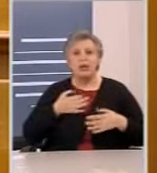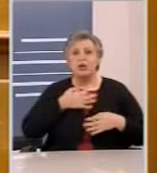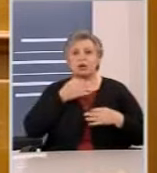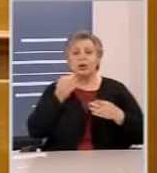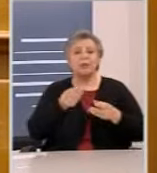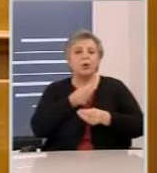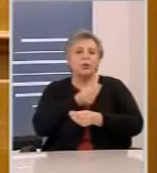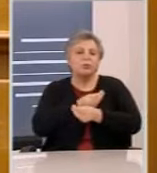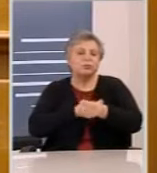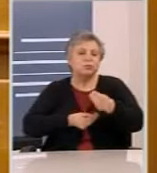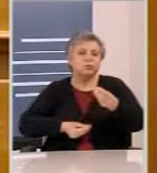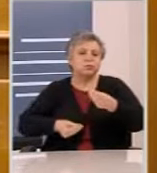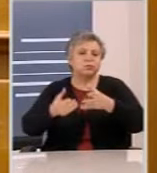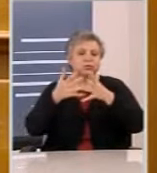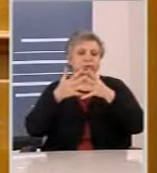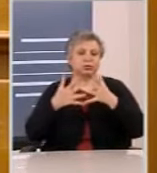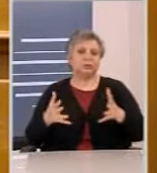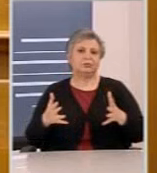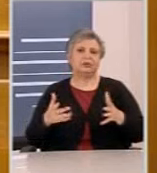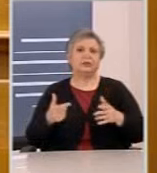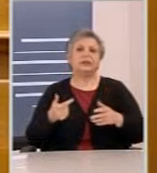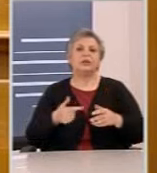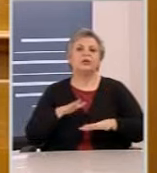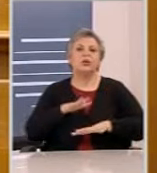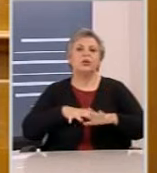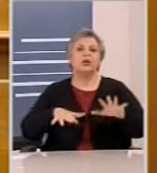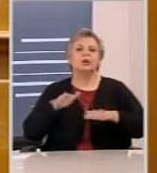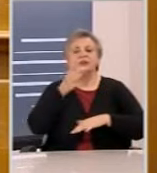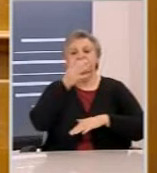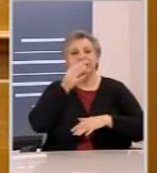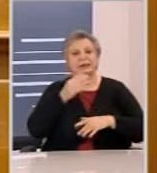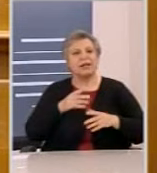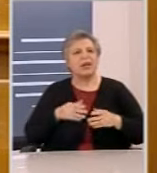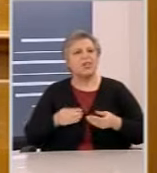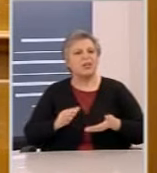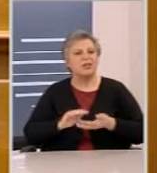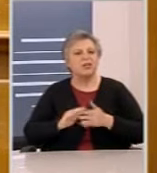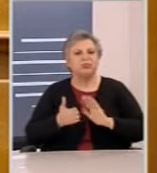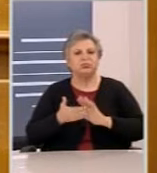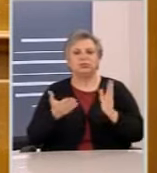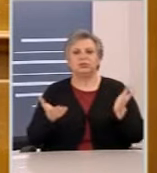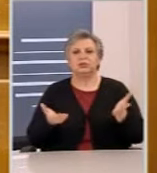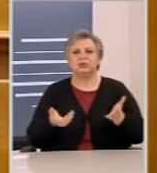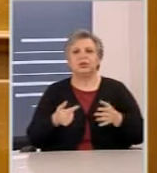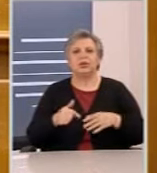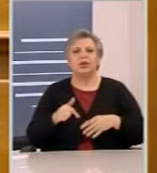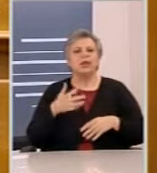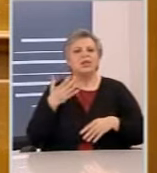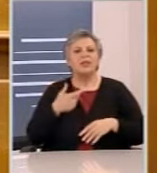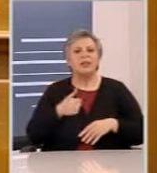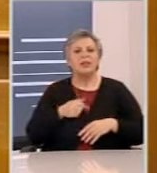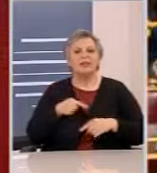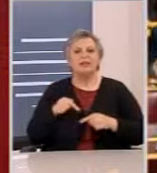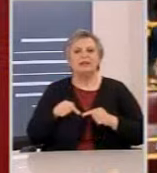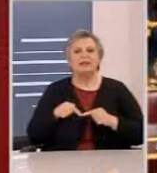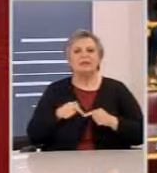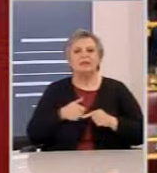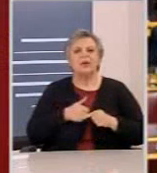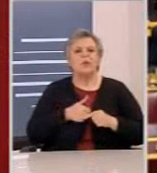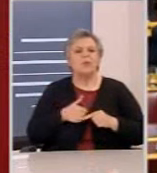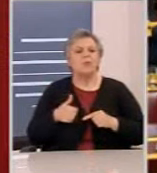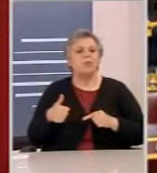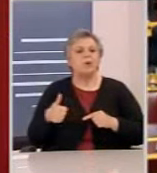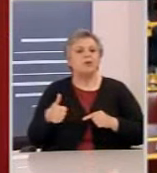σκάνδαλο δεν ήταν τόσο αυτά τα οποία συζητάμε σήμερα όλη μέρα. Το